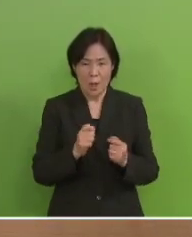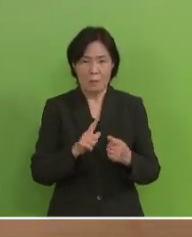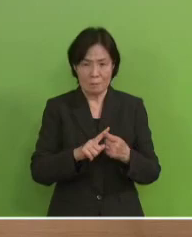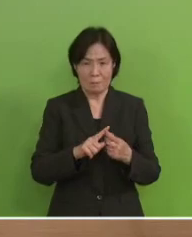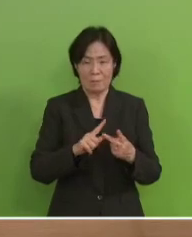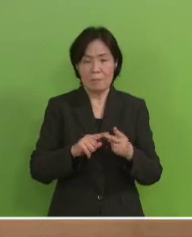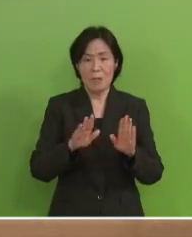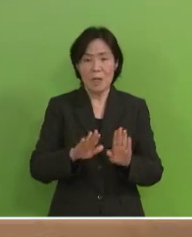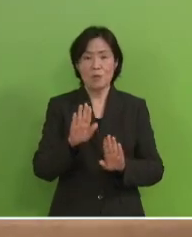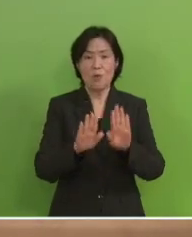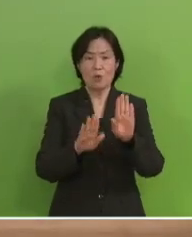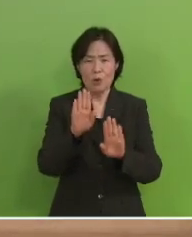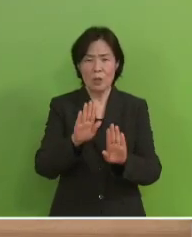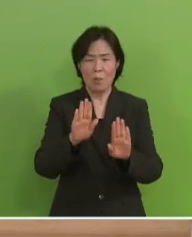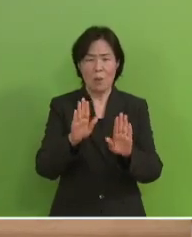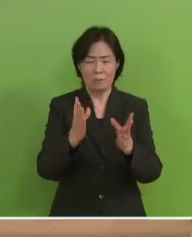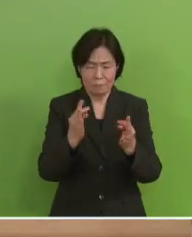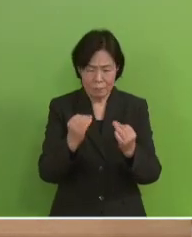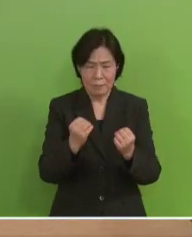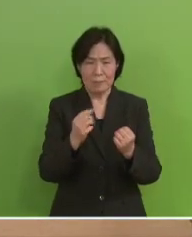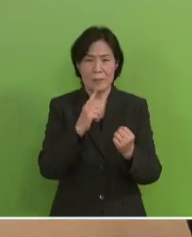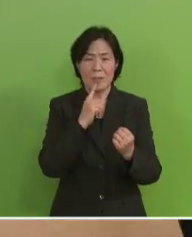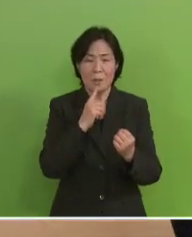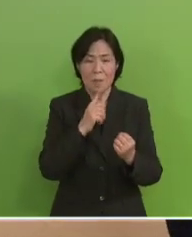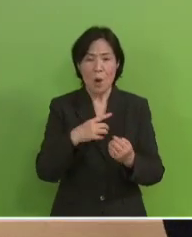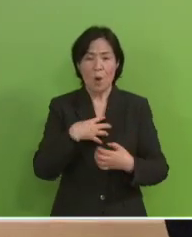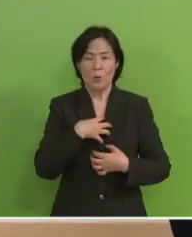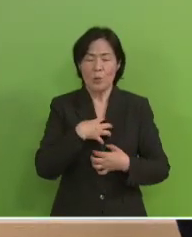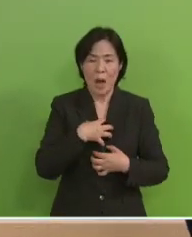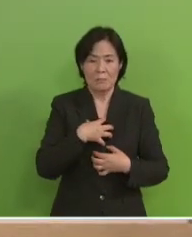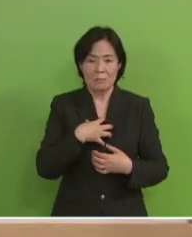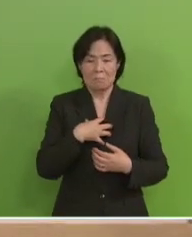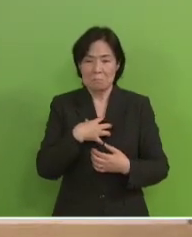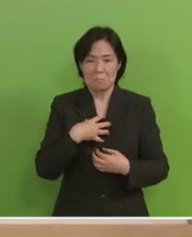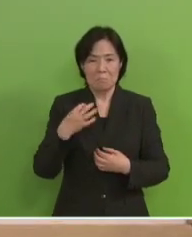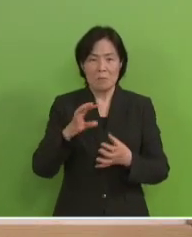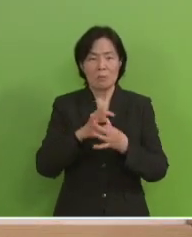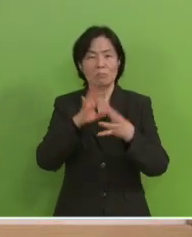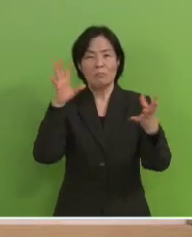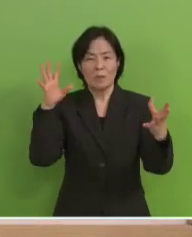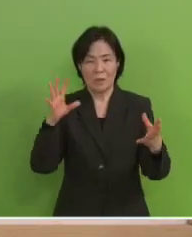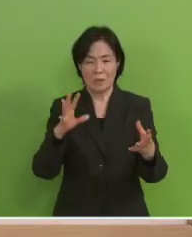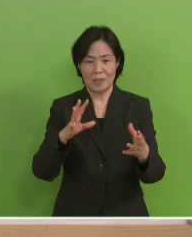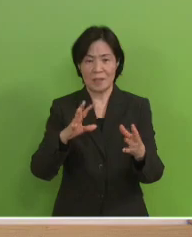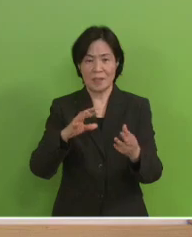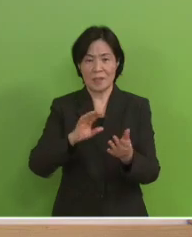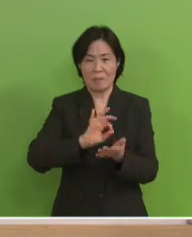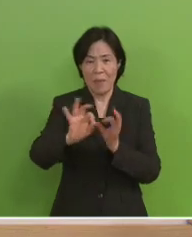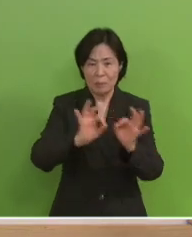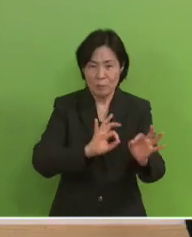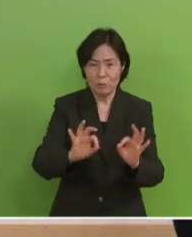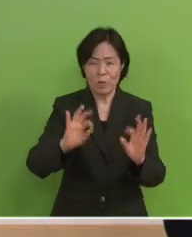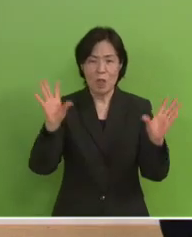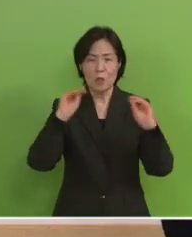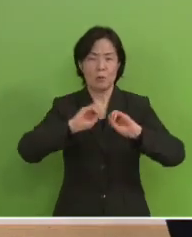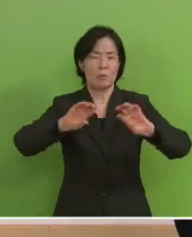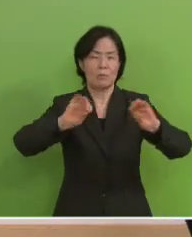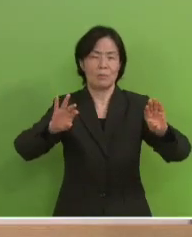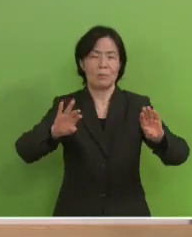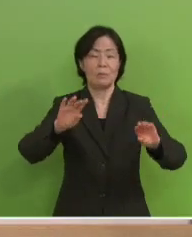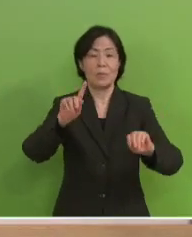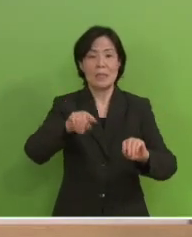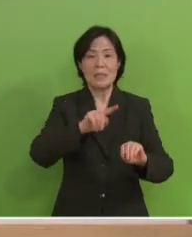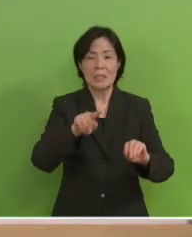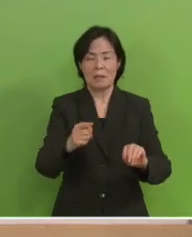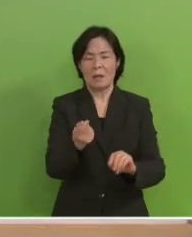状況でももう何と言っても不安をあおるような無責任な投稿そういったものを情報発信を続ける人は